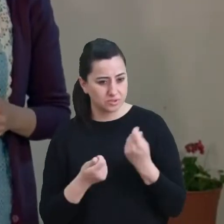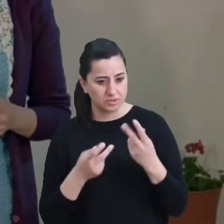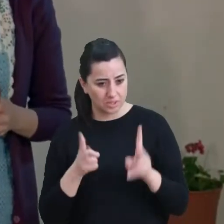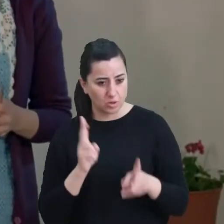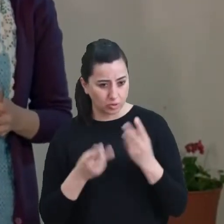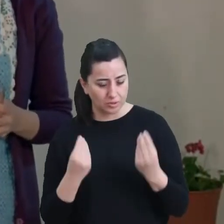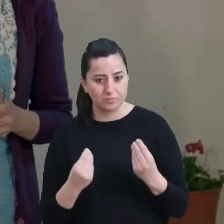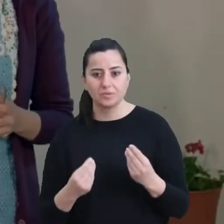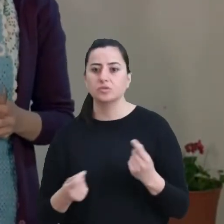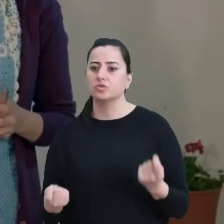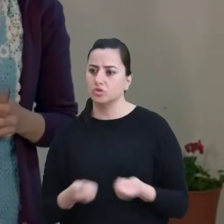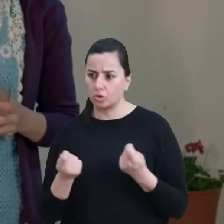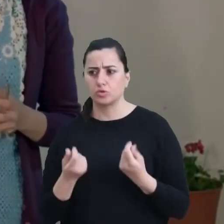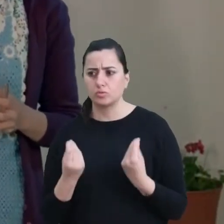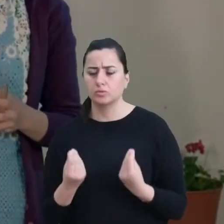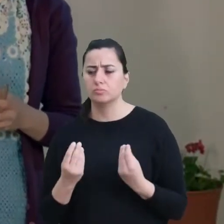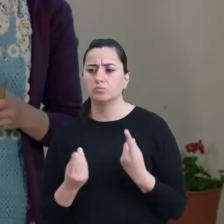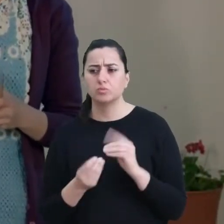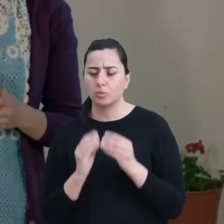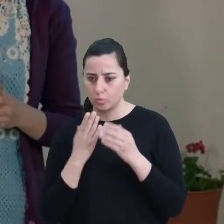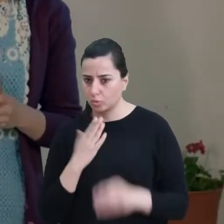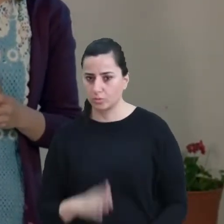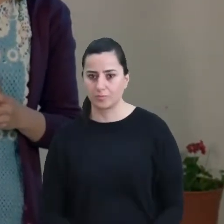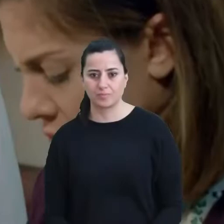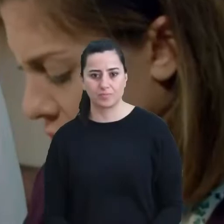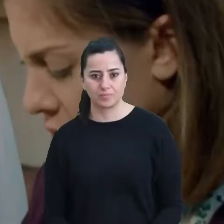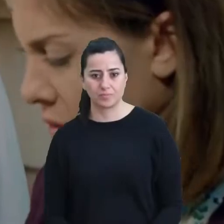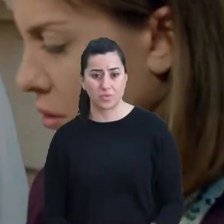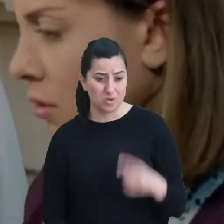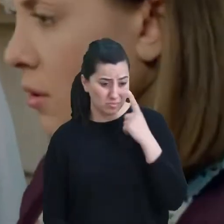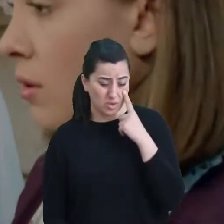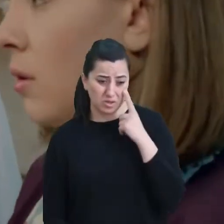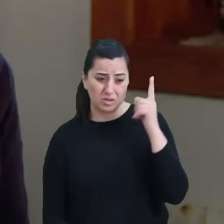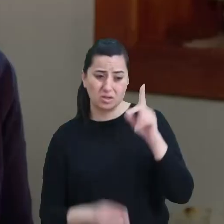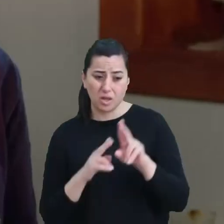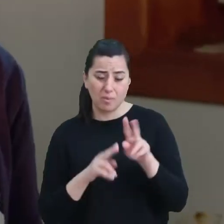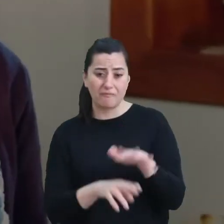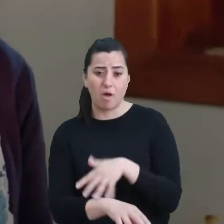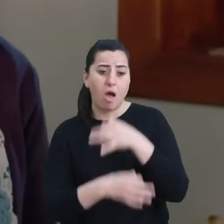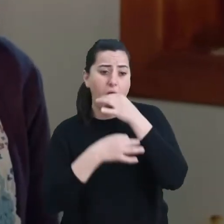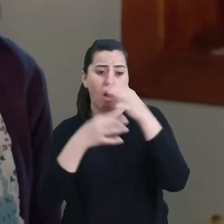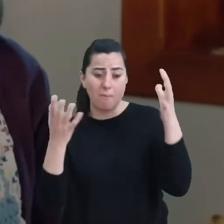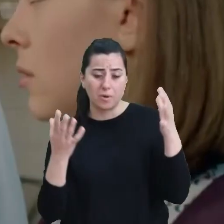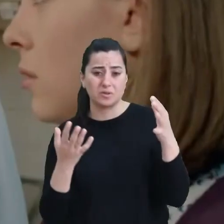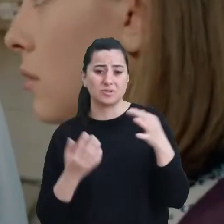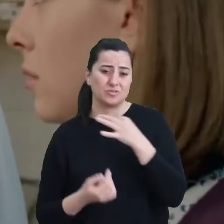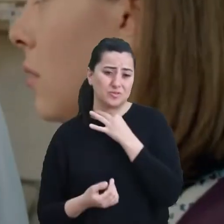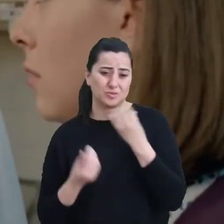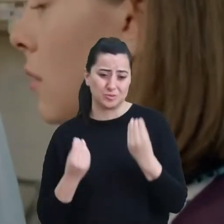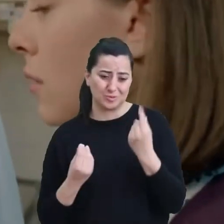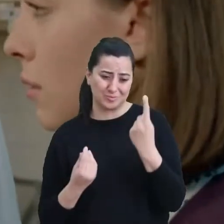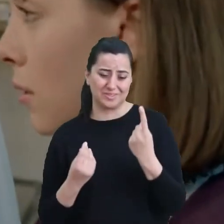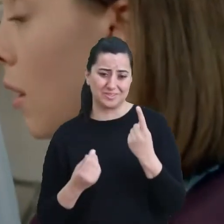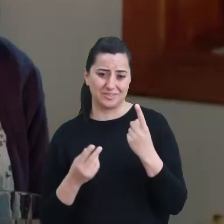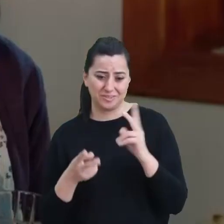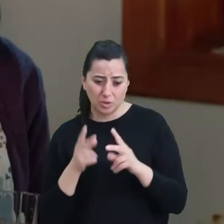kızım? Çalışıyoruz baba. Çalışıyoruz. Ha. Bak kaymakama valiye haber verdim. Gözünü seveyim. Aman